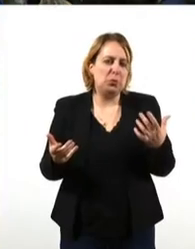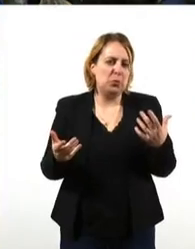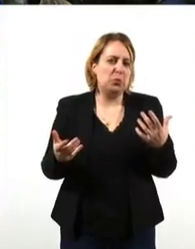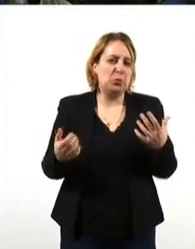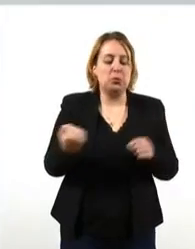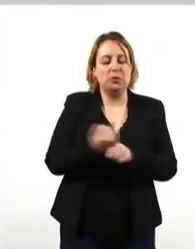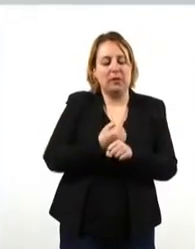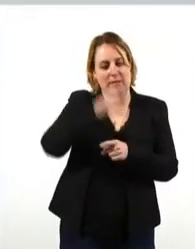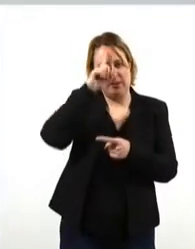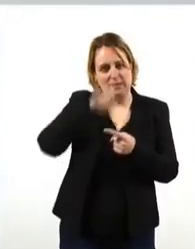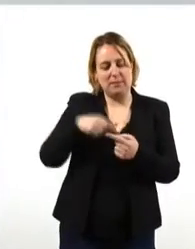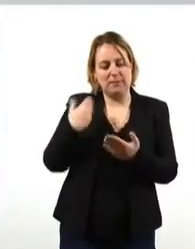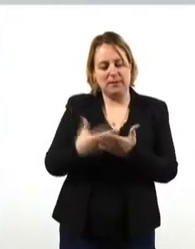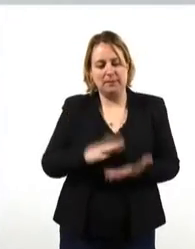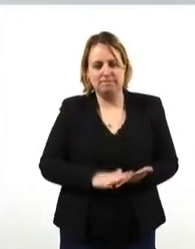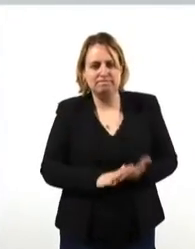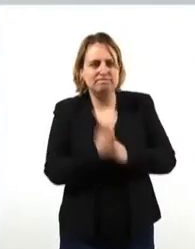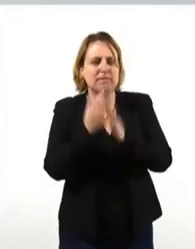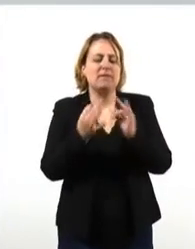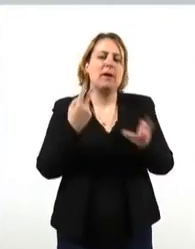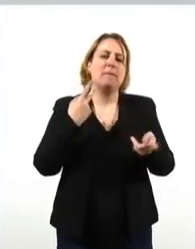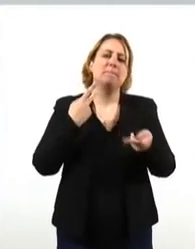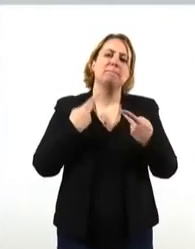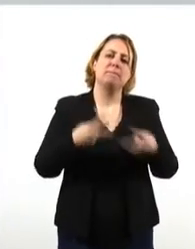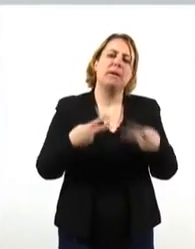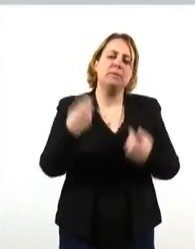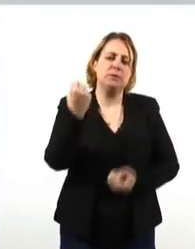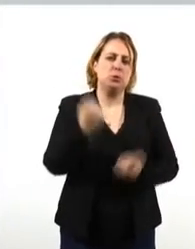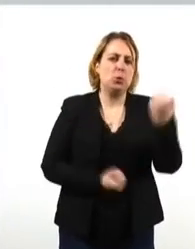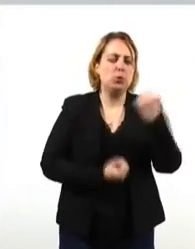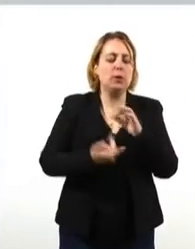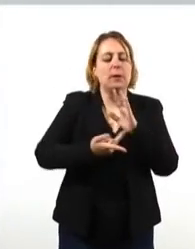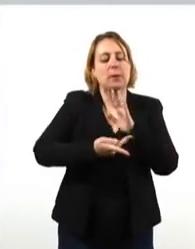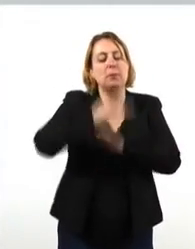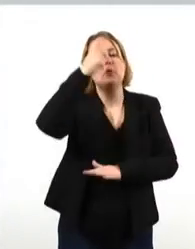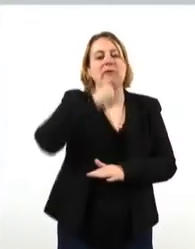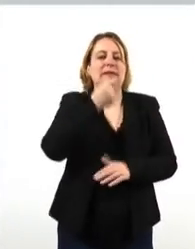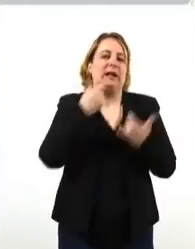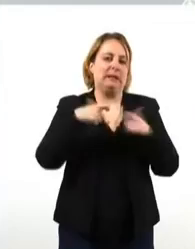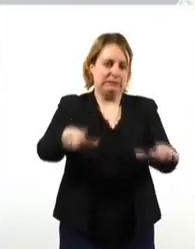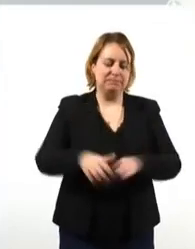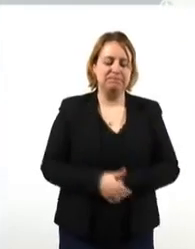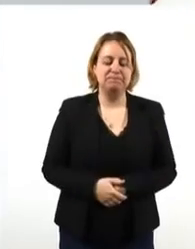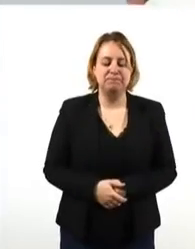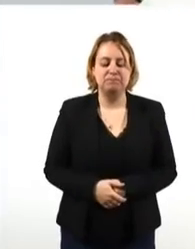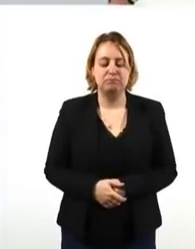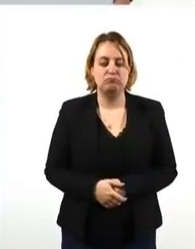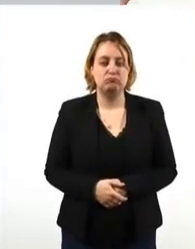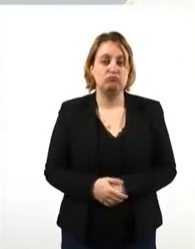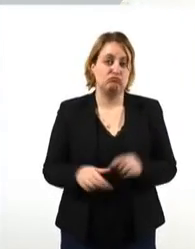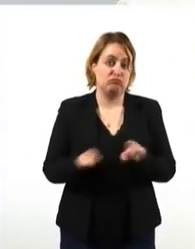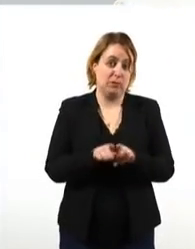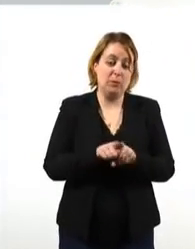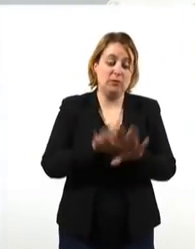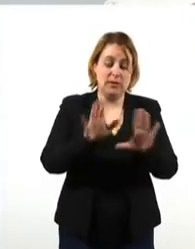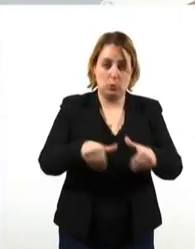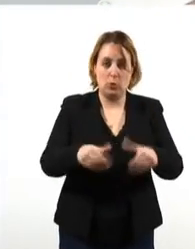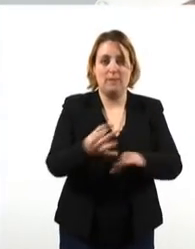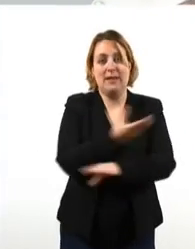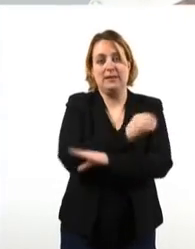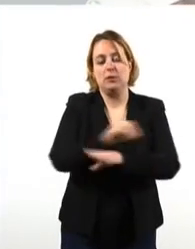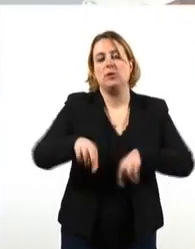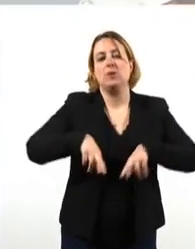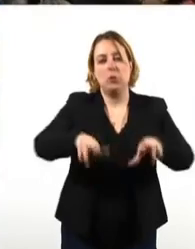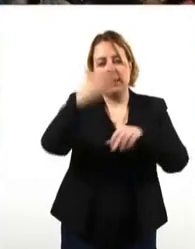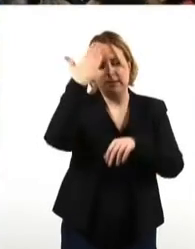travailler dessus pour rendre ce permis de conduire plus accessible et en même temps en préservant la sécurité routière qui est un enjeu